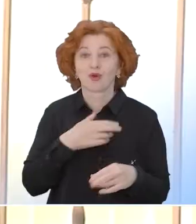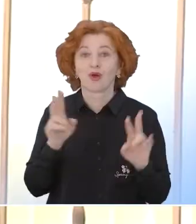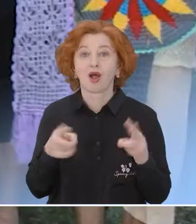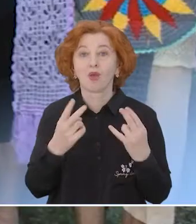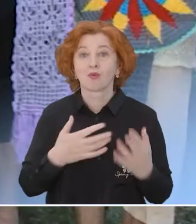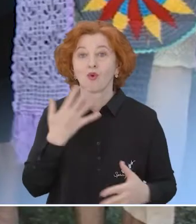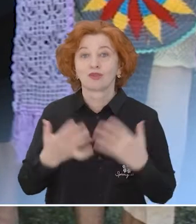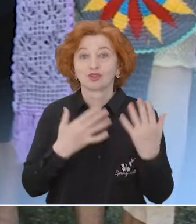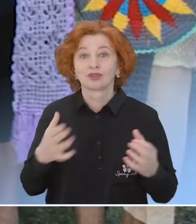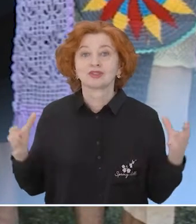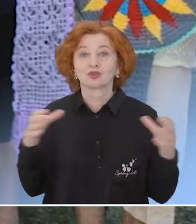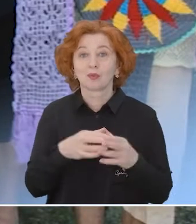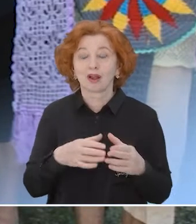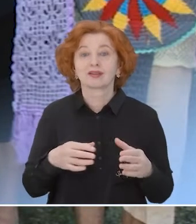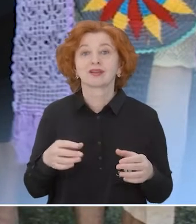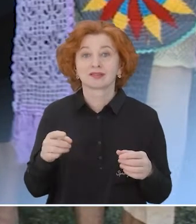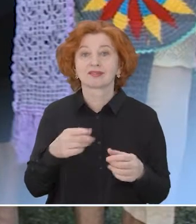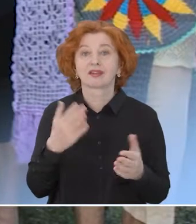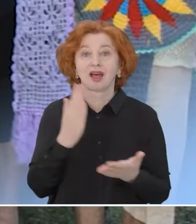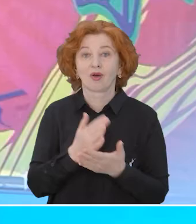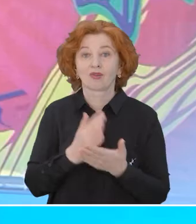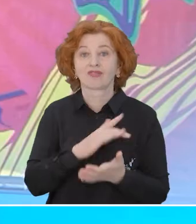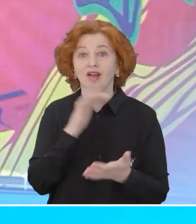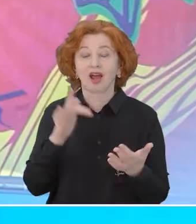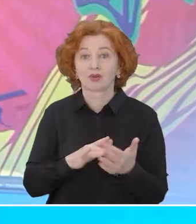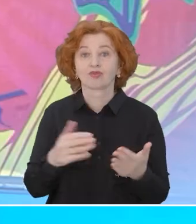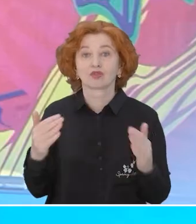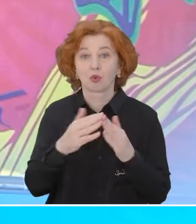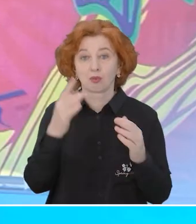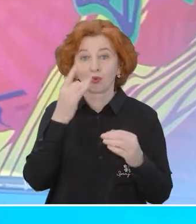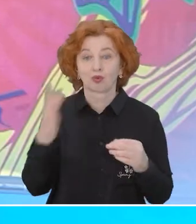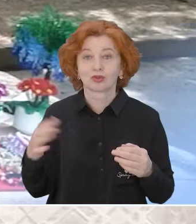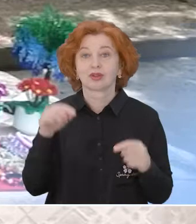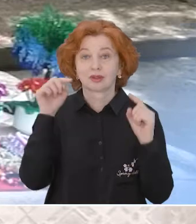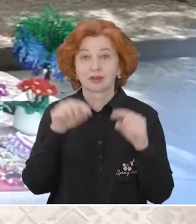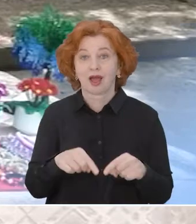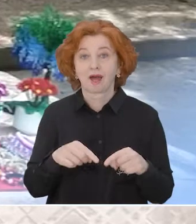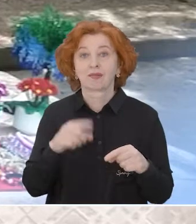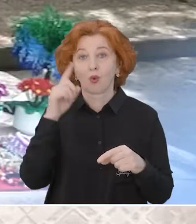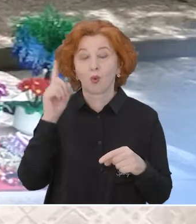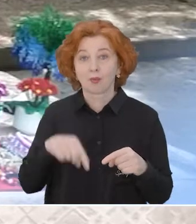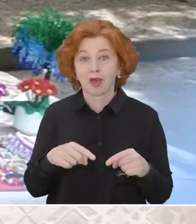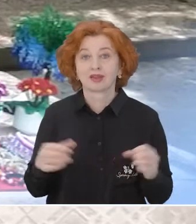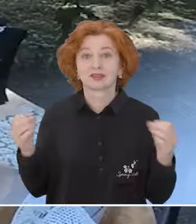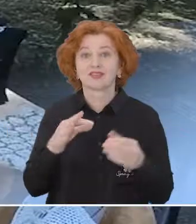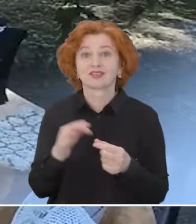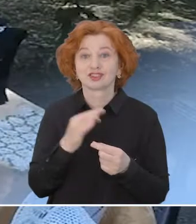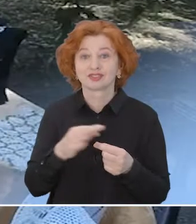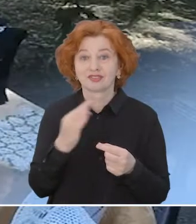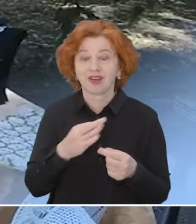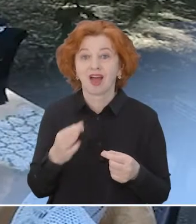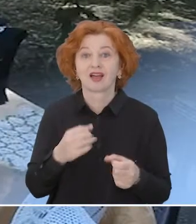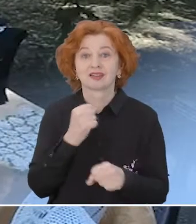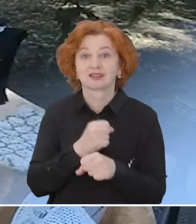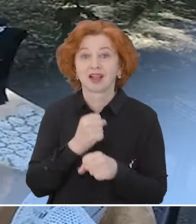хочется. Клуб увлеченных, где собираются рукодельницы города, находится в городском доме культуры. Именно там умельцы вяжут и